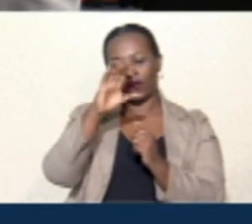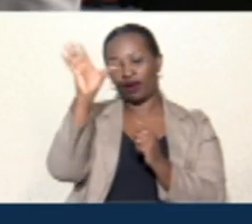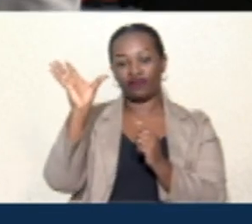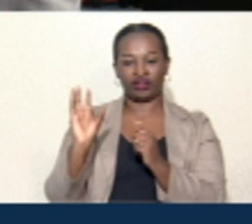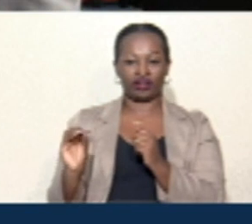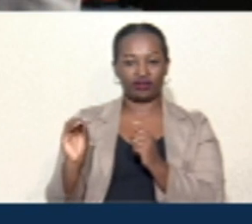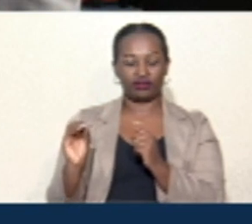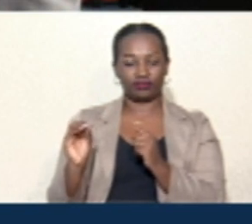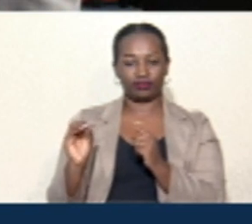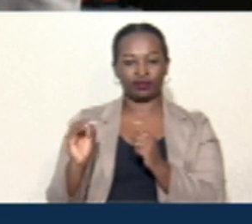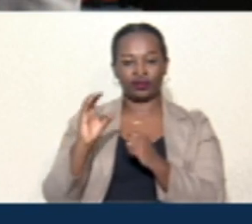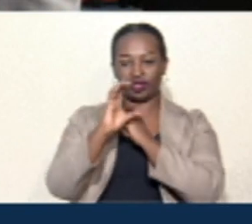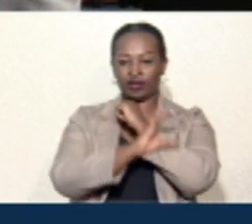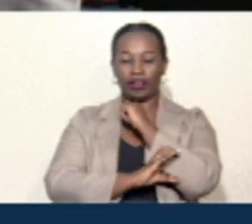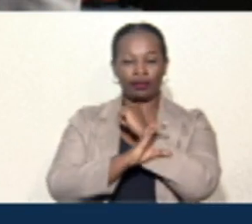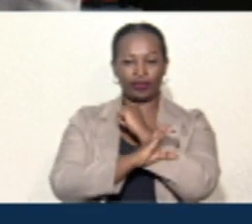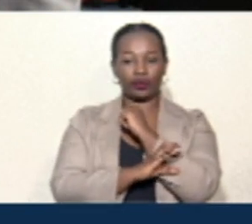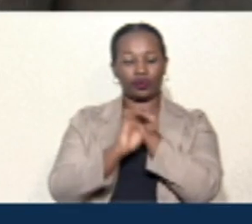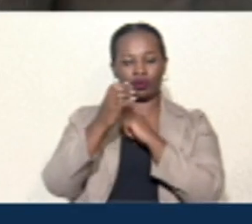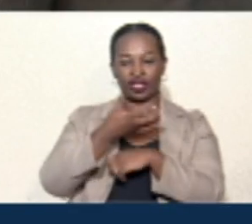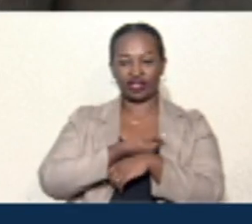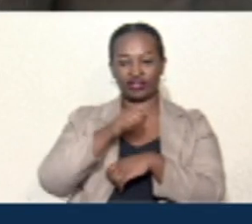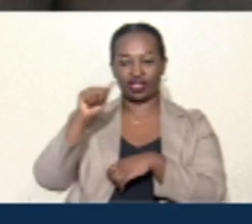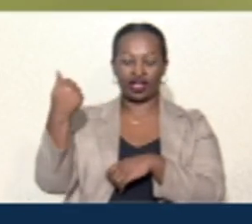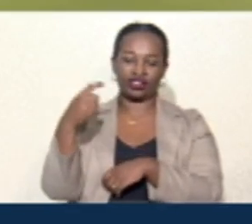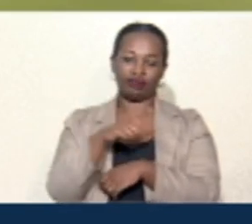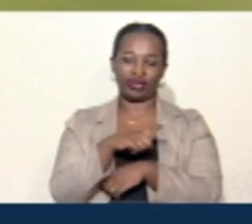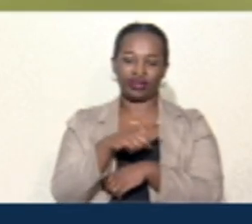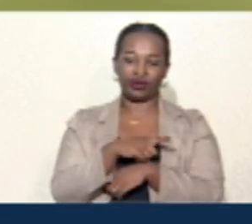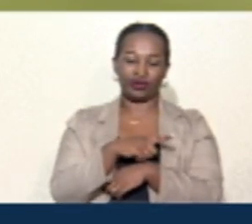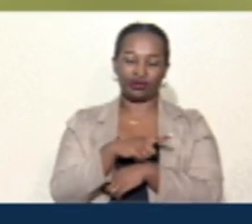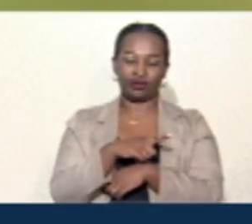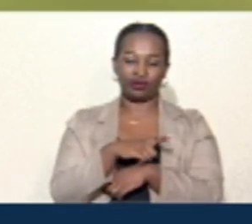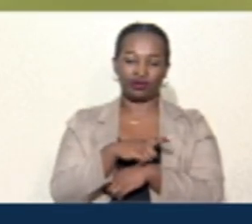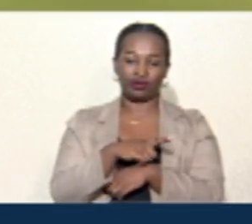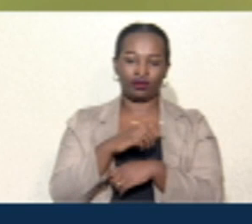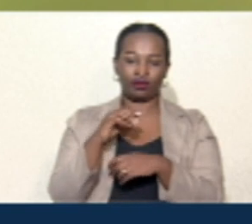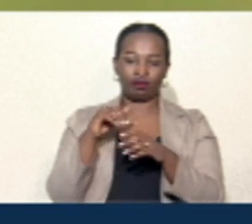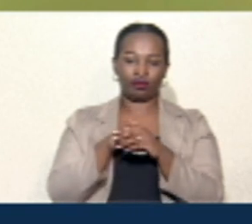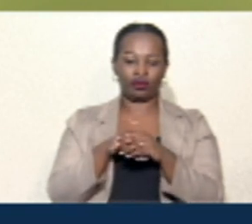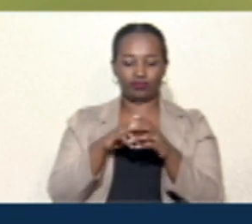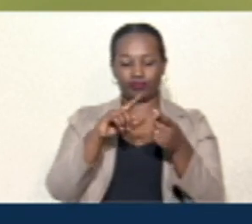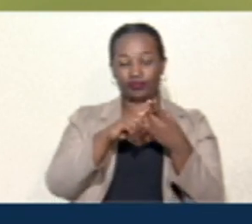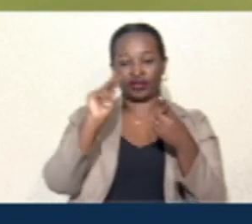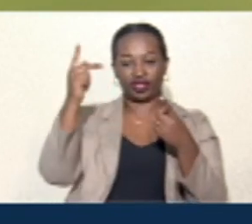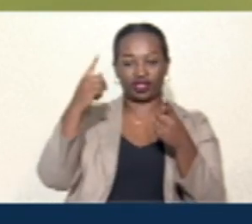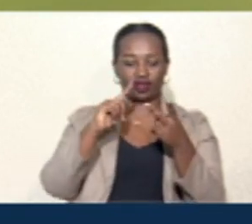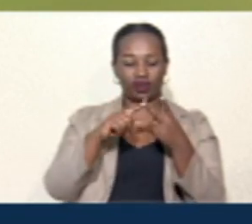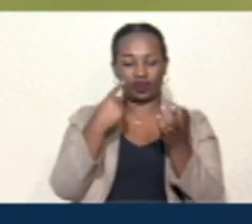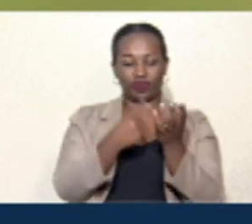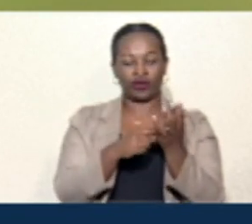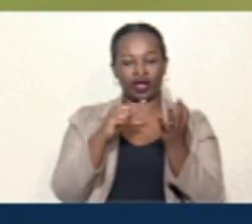Afrika. Ubwo ibihugu byagize andi mahirwe yo kuba muri uru rugaga ni Kenya, Ghana,